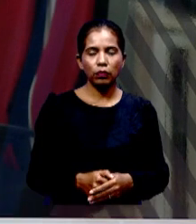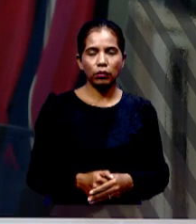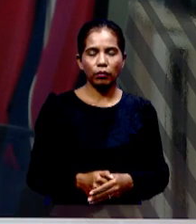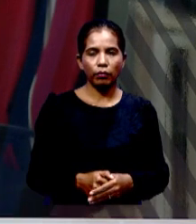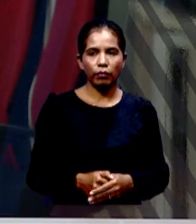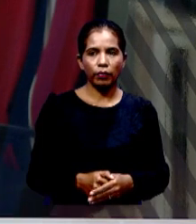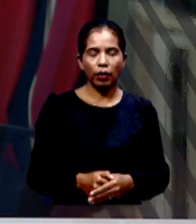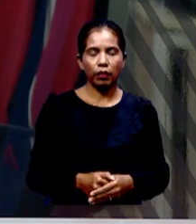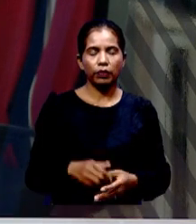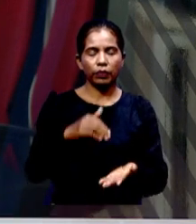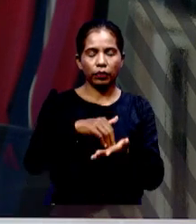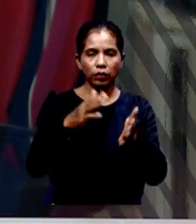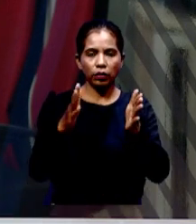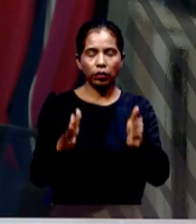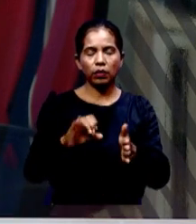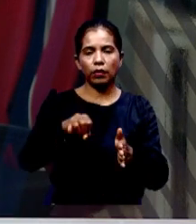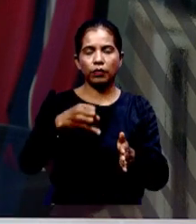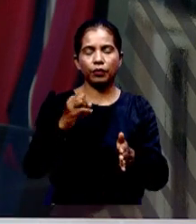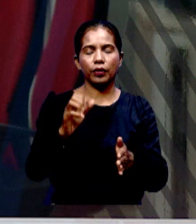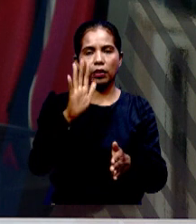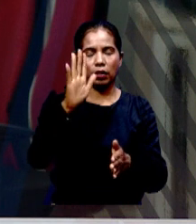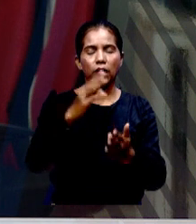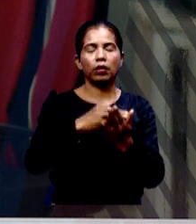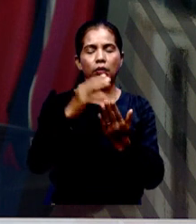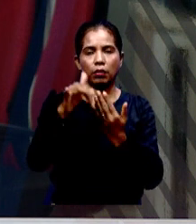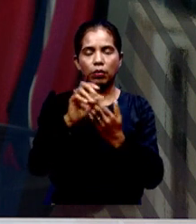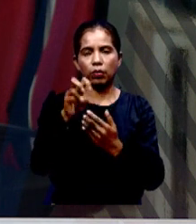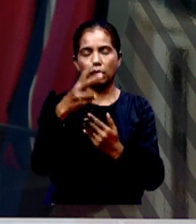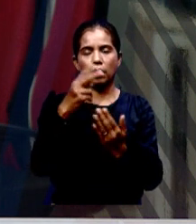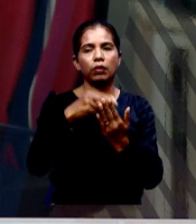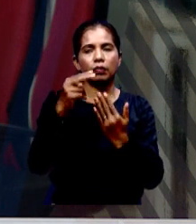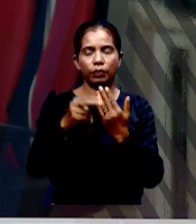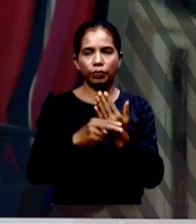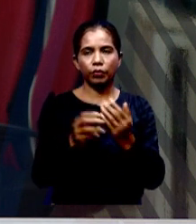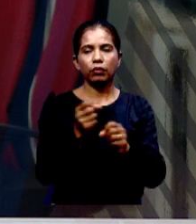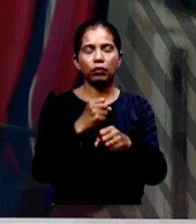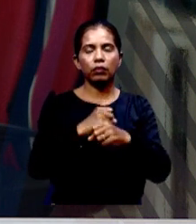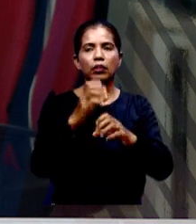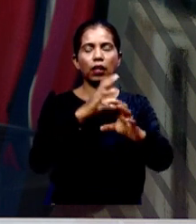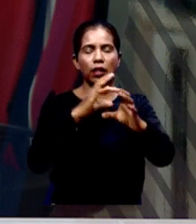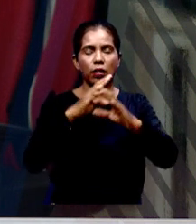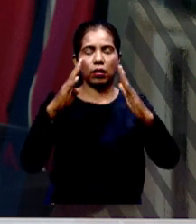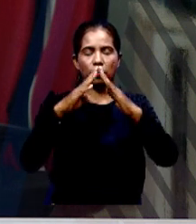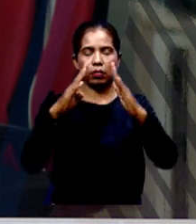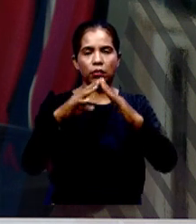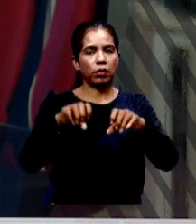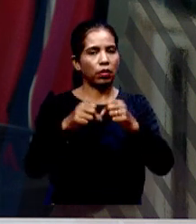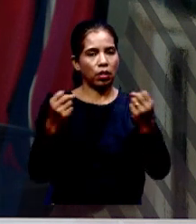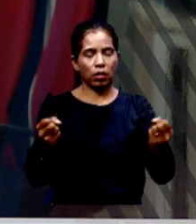Confronto entre estudantes Escola Secundária Geral 5 de Maio no 12 de Novembro resulta careta numa comunidade reta em